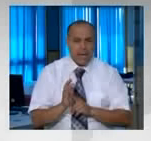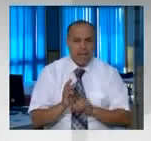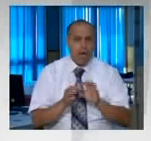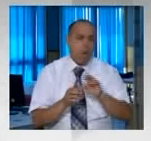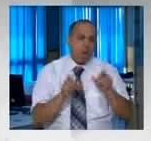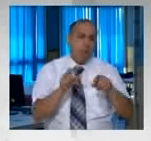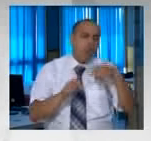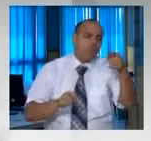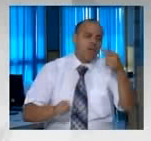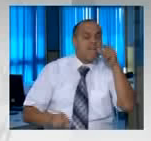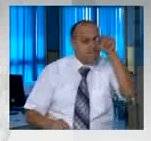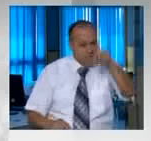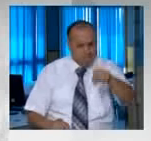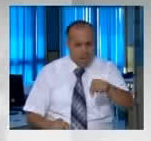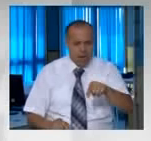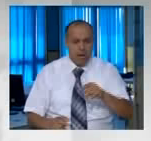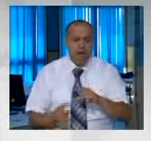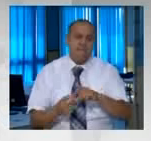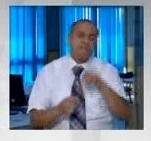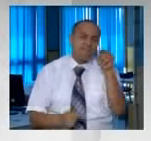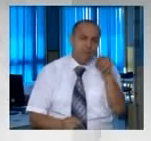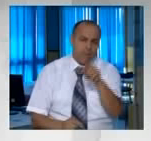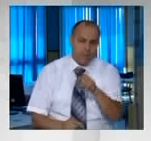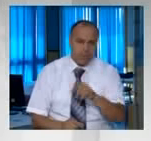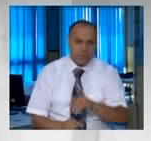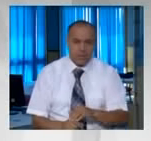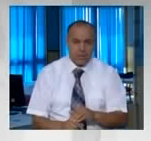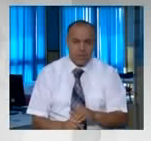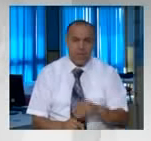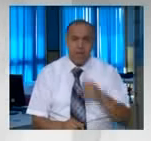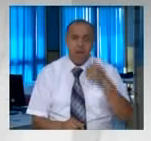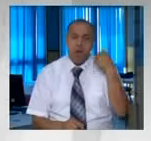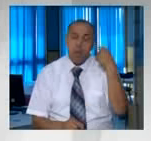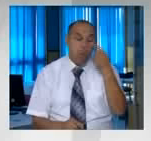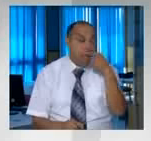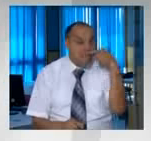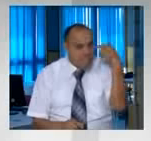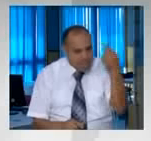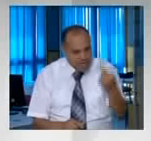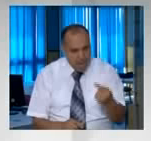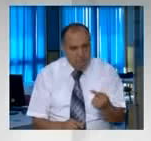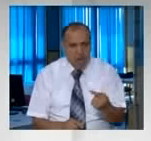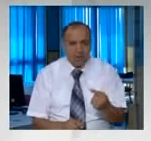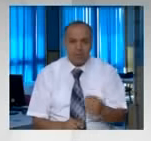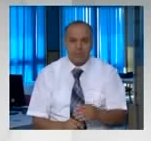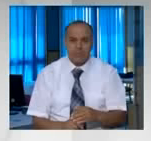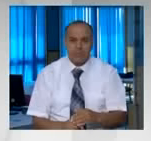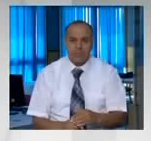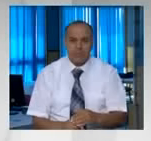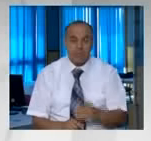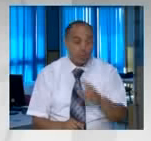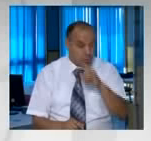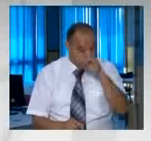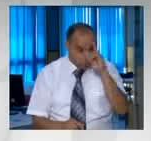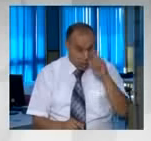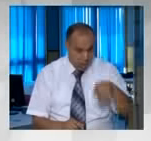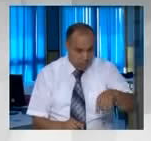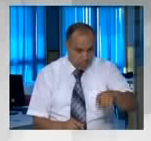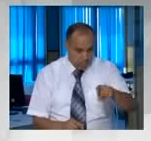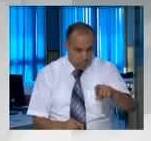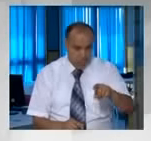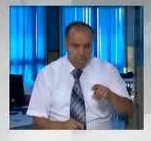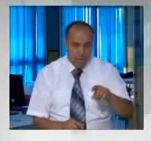عناصر ارهابيه اخرى سابقه وعمليات ارهابيه اخرى صارت في هذه الشهور تو بحول الله، يعني بعد